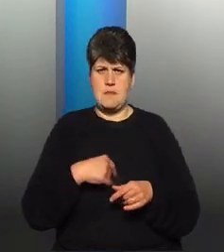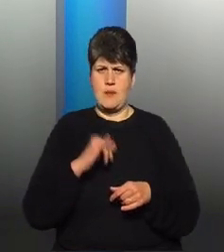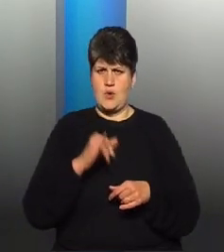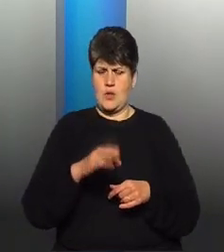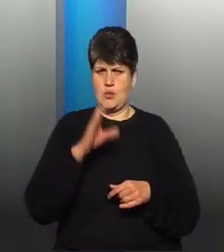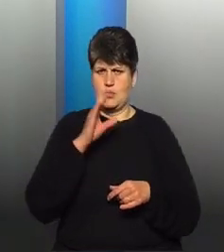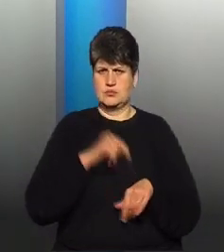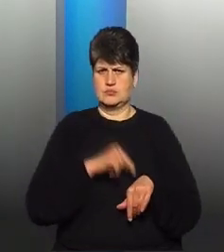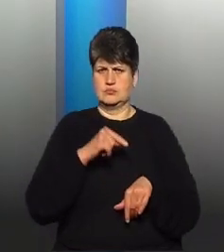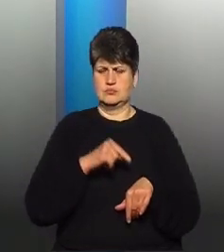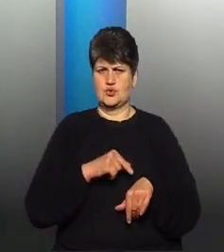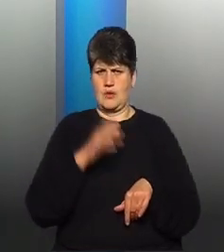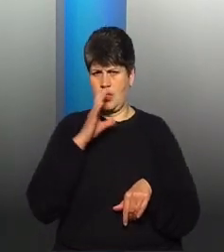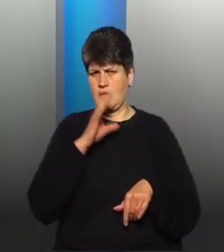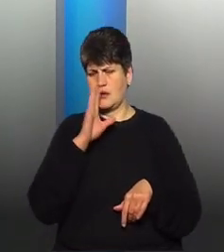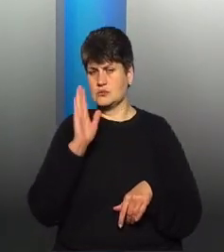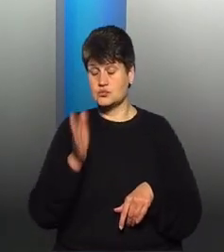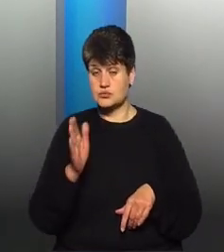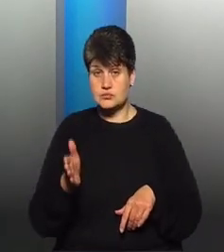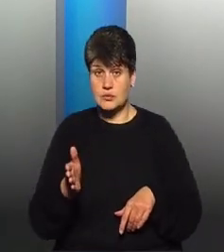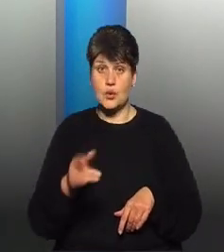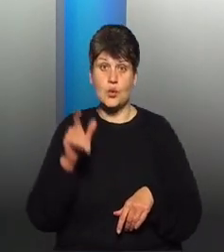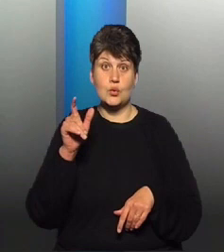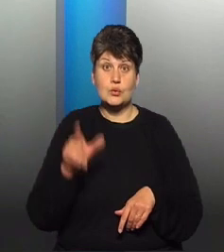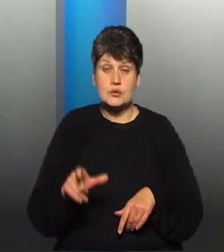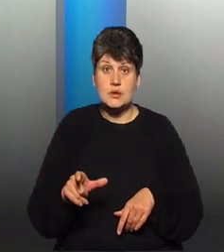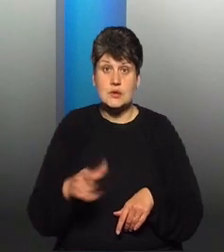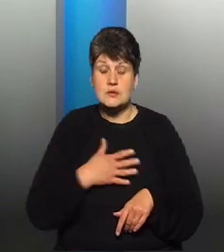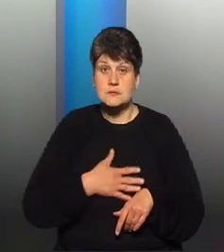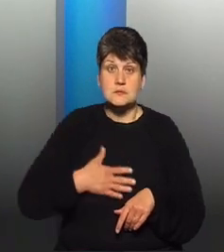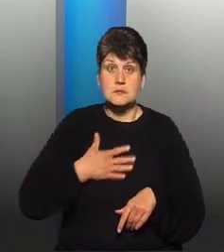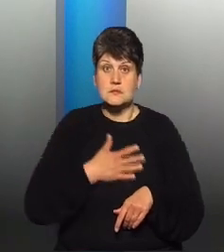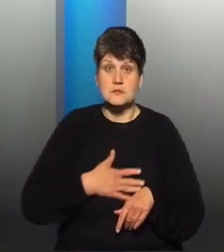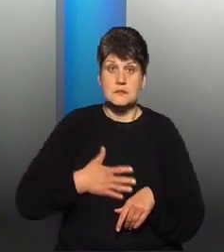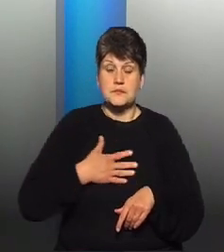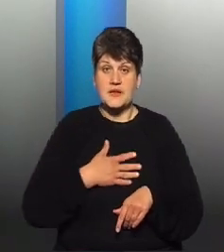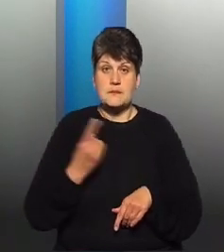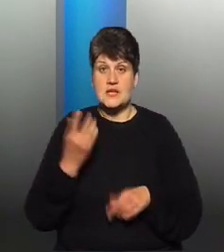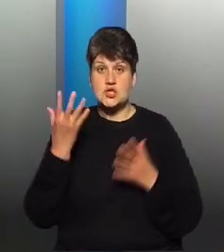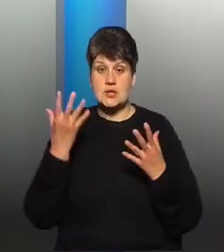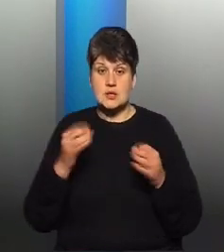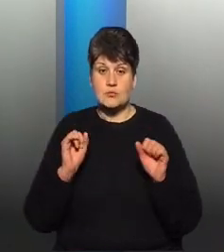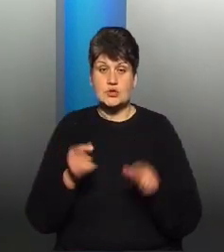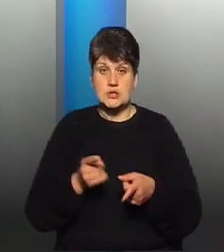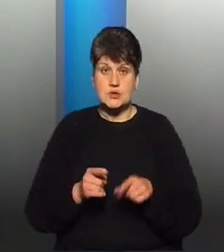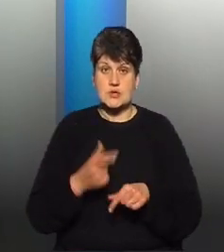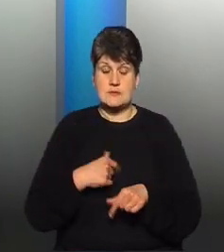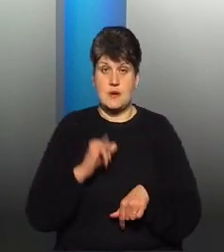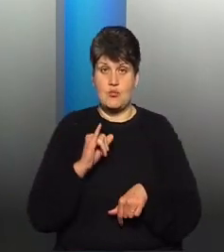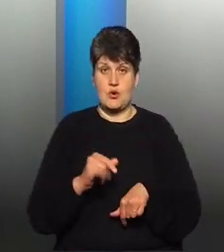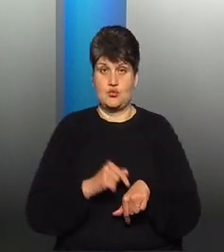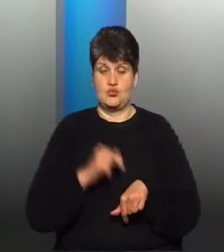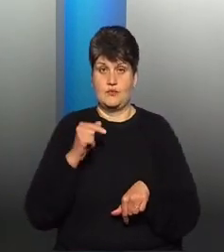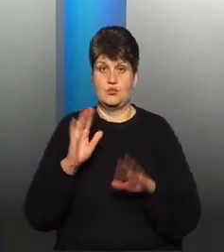тому так от хвилюється, і десь оці перші дні вона може дійсно себе погано почувати, бути втомленою, боліти